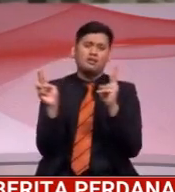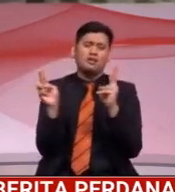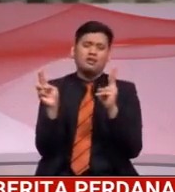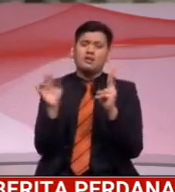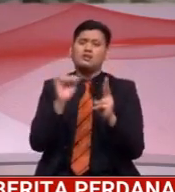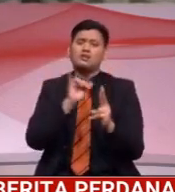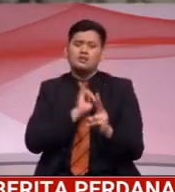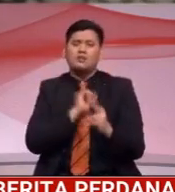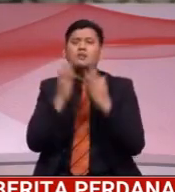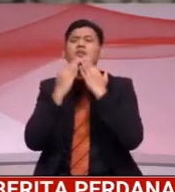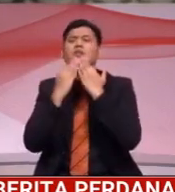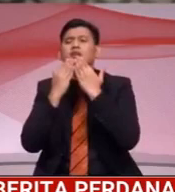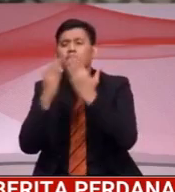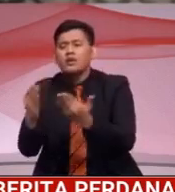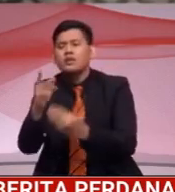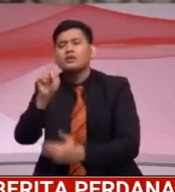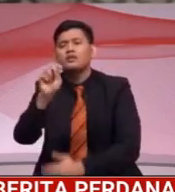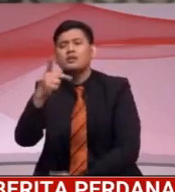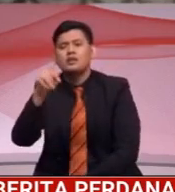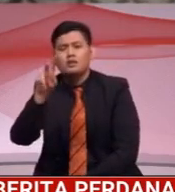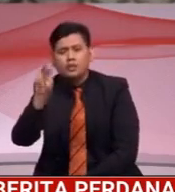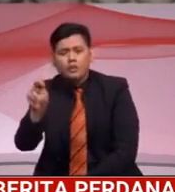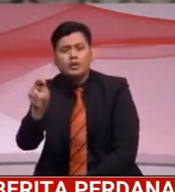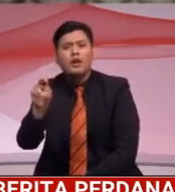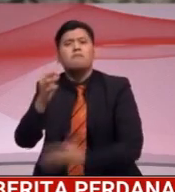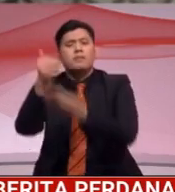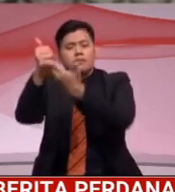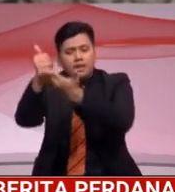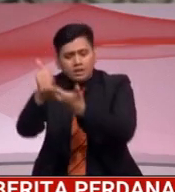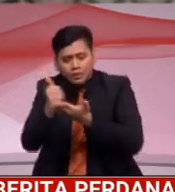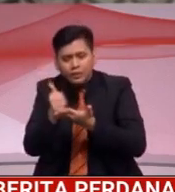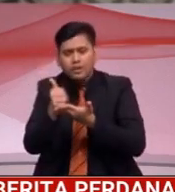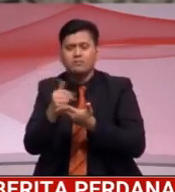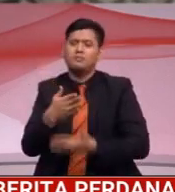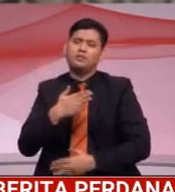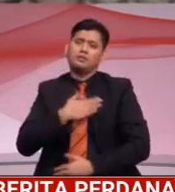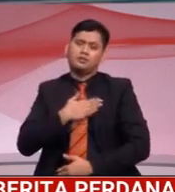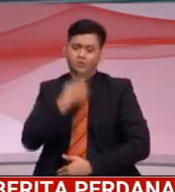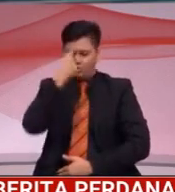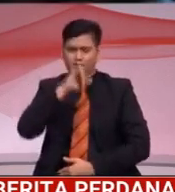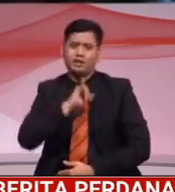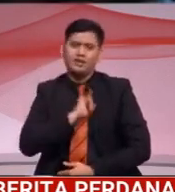saya menyatakan terima kasih sekali lagi untuk bantuan ini. Terima kasih.